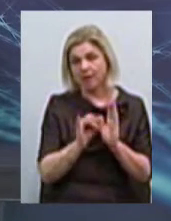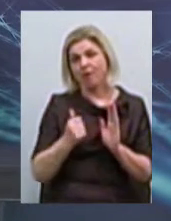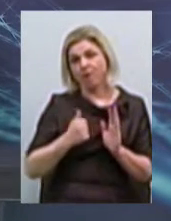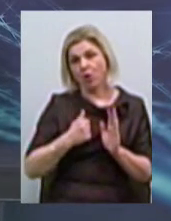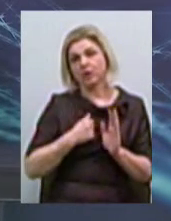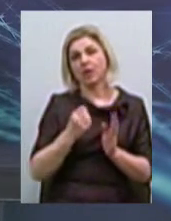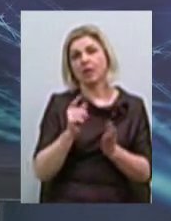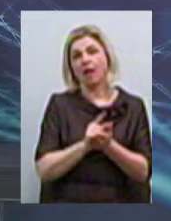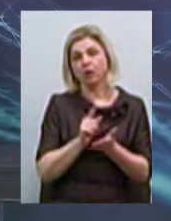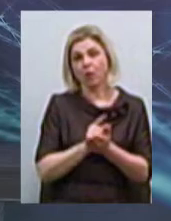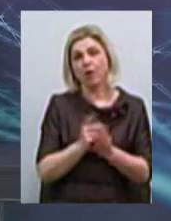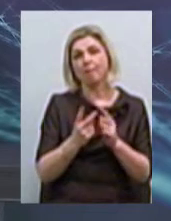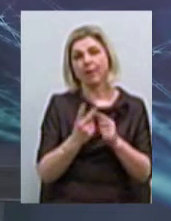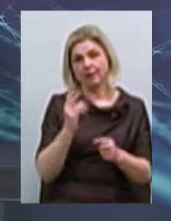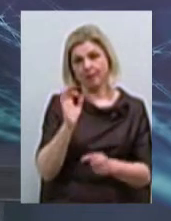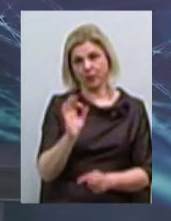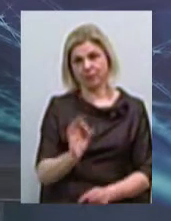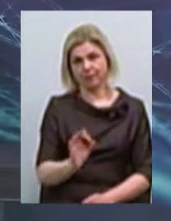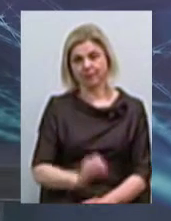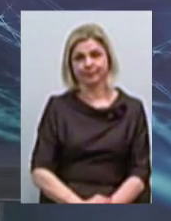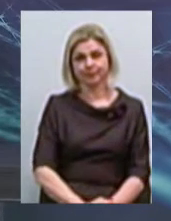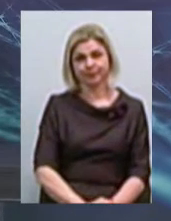військовим збором ставка 1,5%.